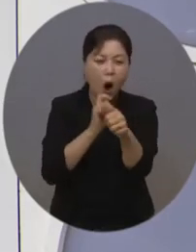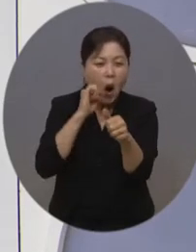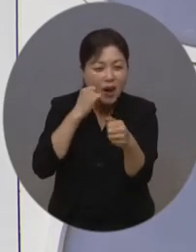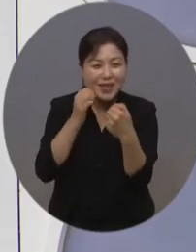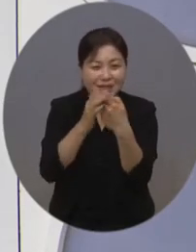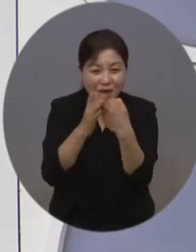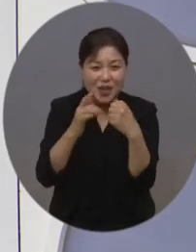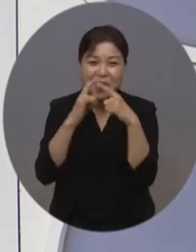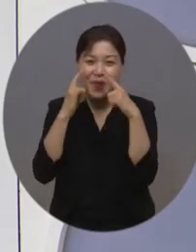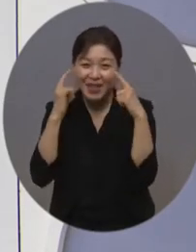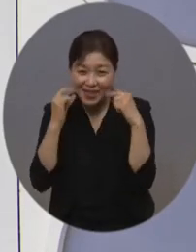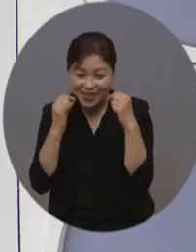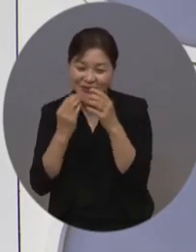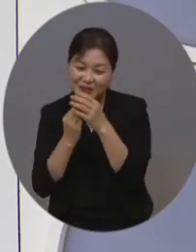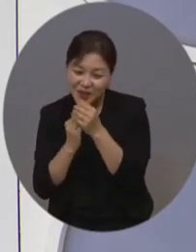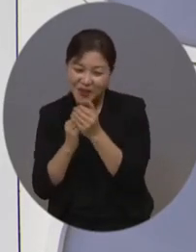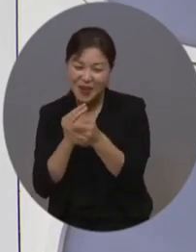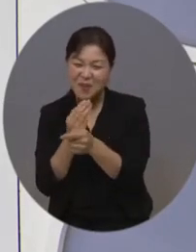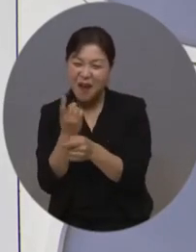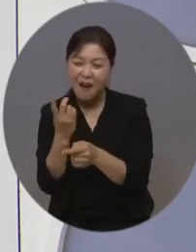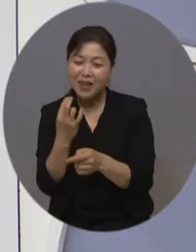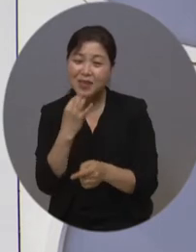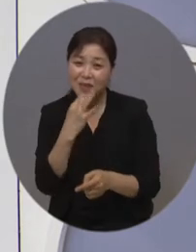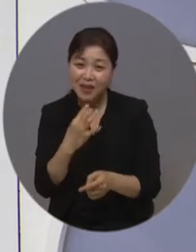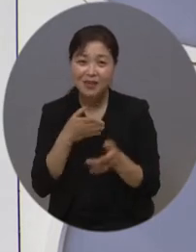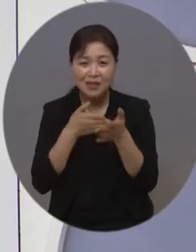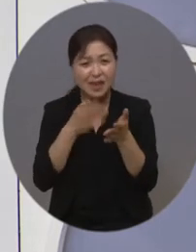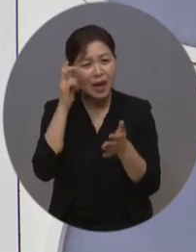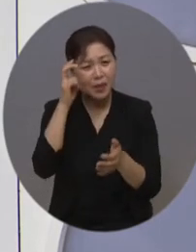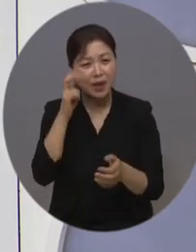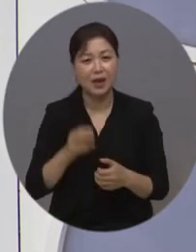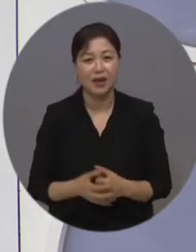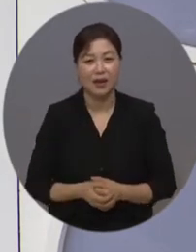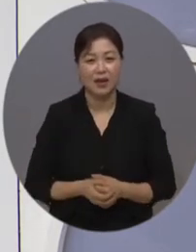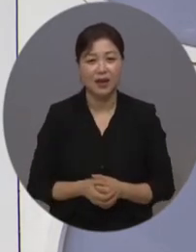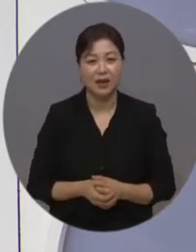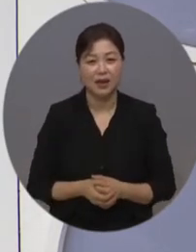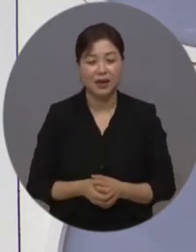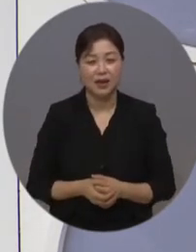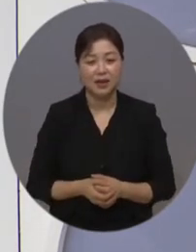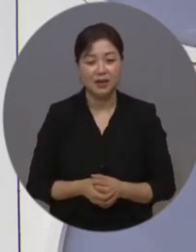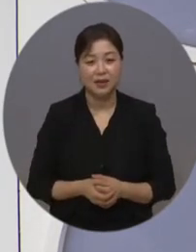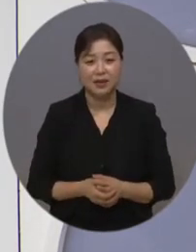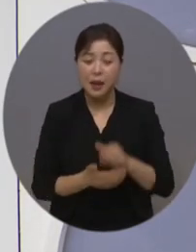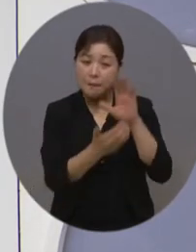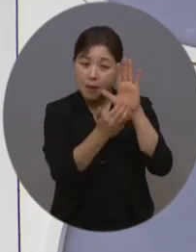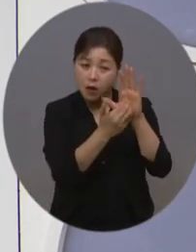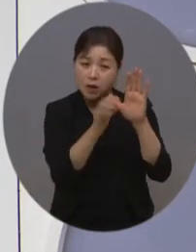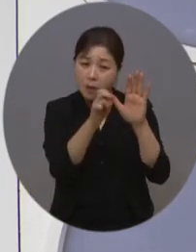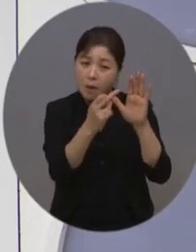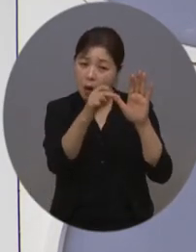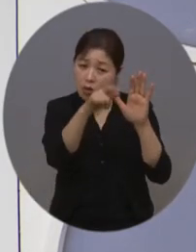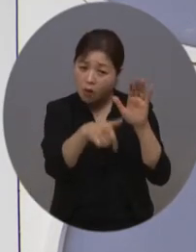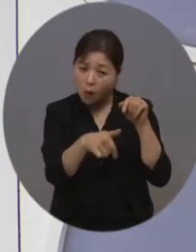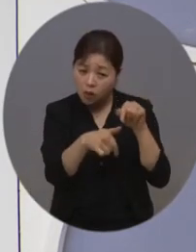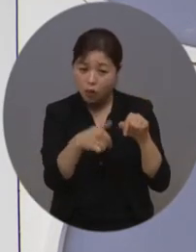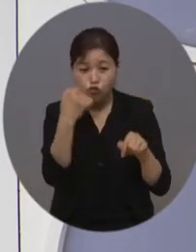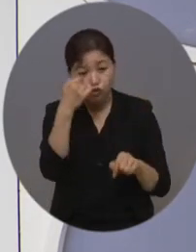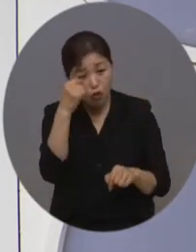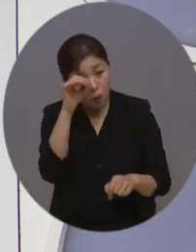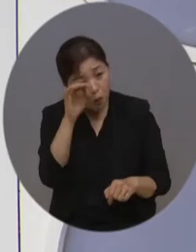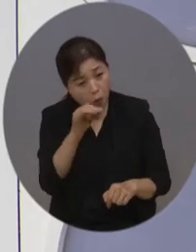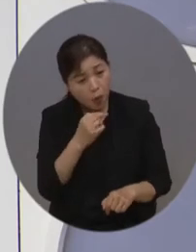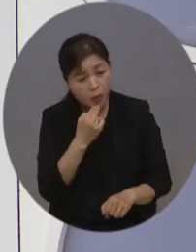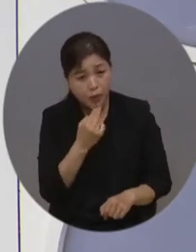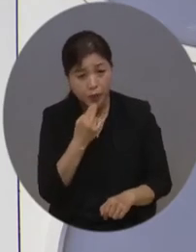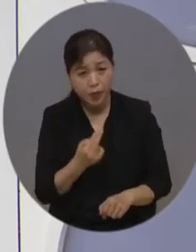이 면역에 대한 이야기를 우리가 할래 그러면은 눈에 보이지가 않습니다. 네. 뭐 집에서 이거 먹으라 하는 거 누가